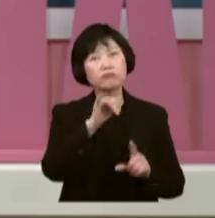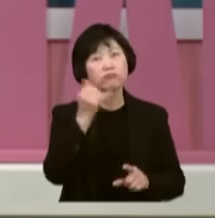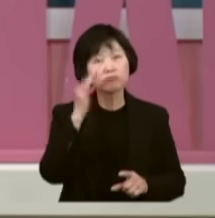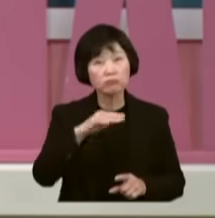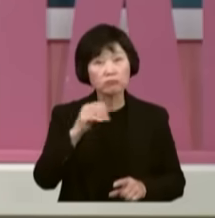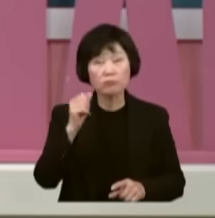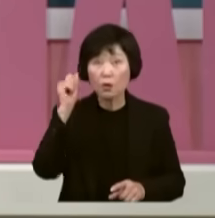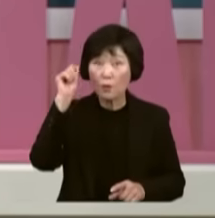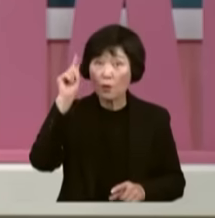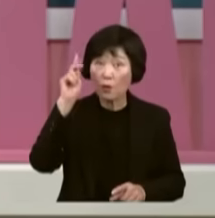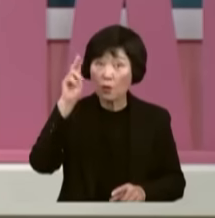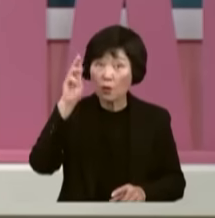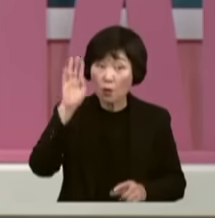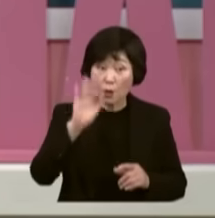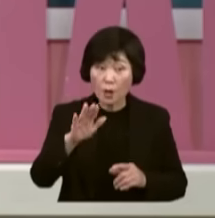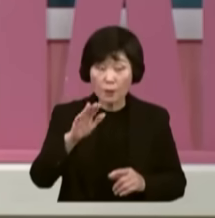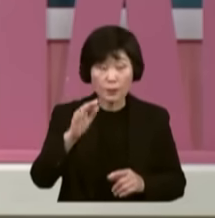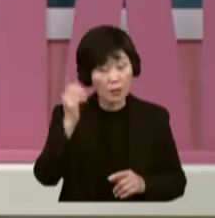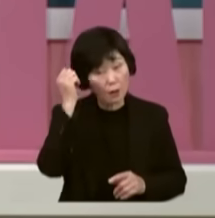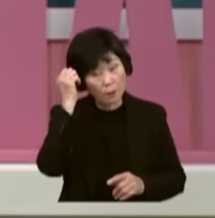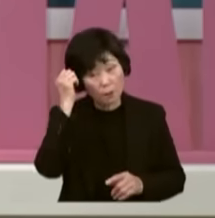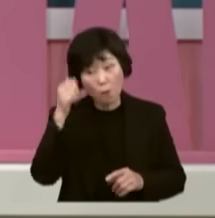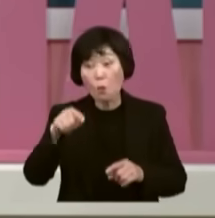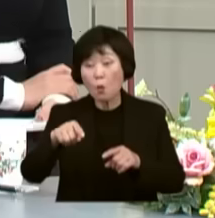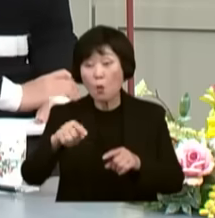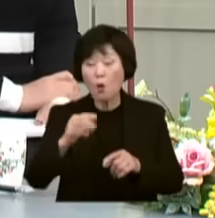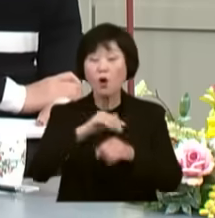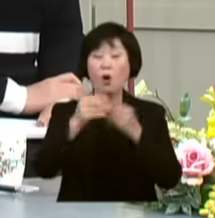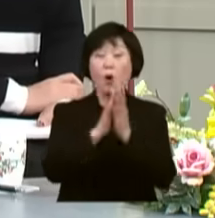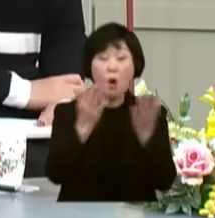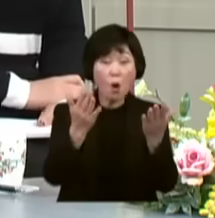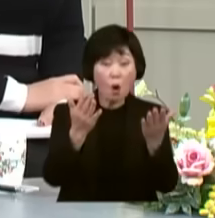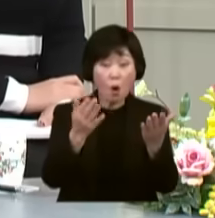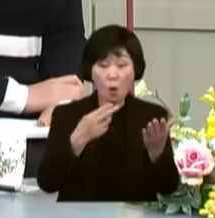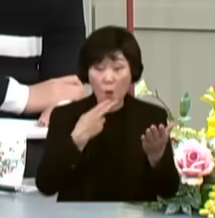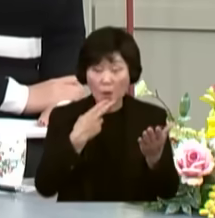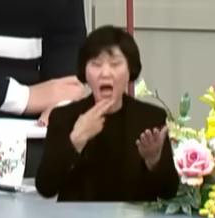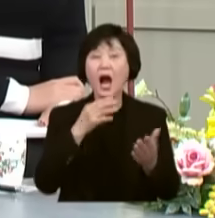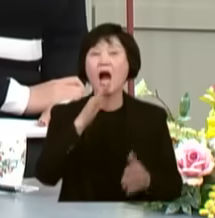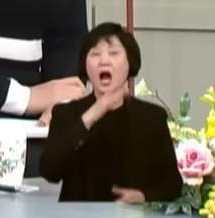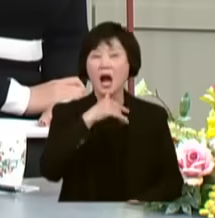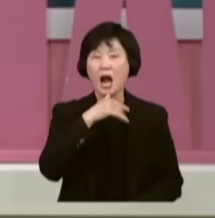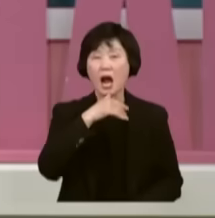머리맡에 있던 성경책 찬송가가 없어지는 거야. 아 새벽 기도를 갔구나.